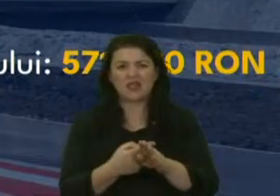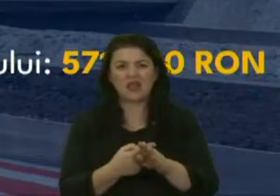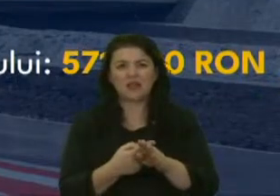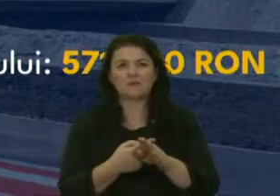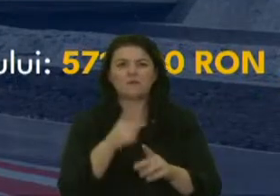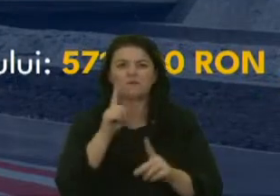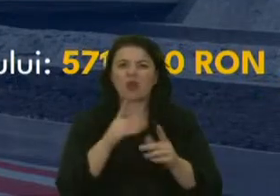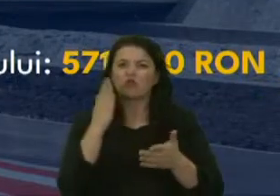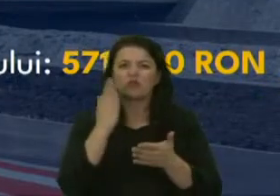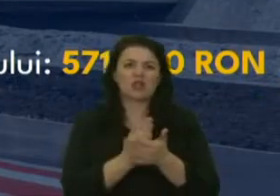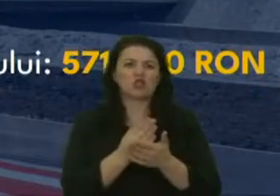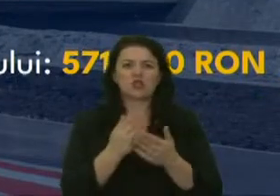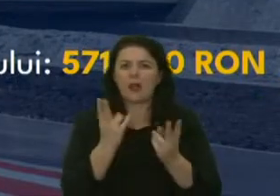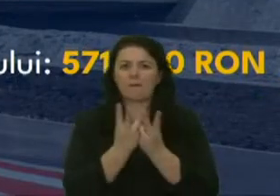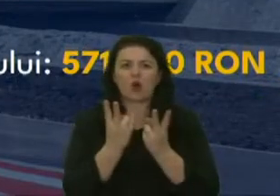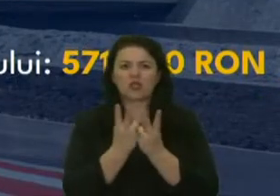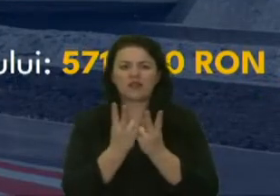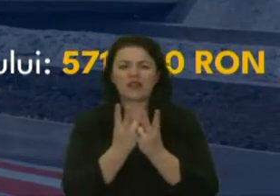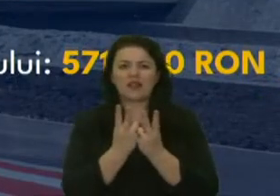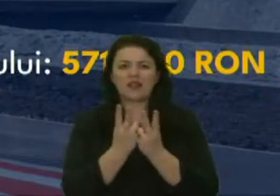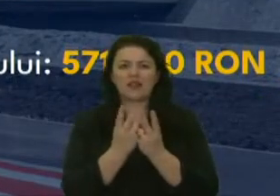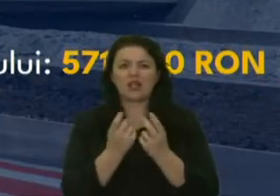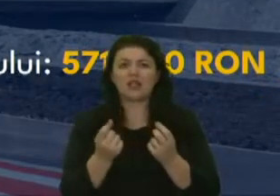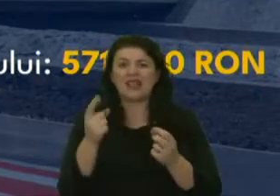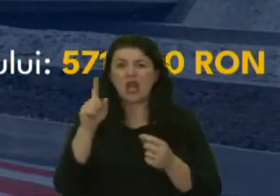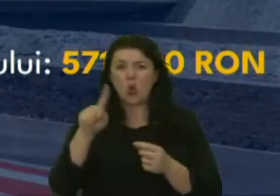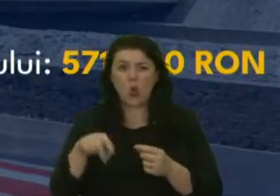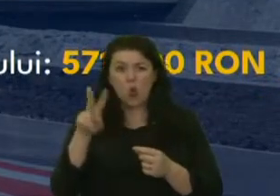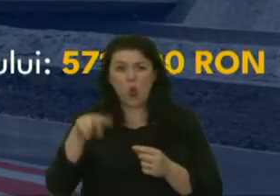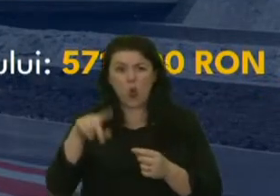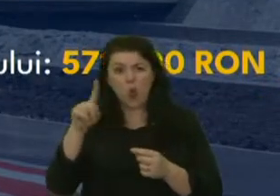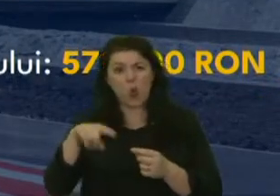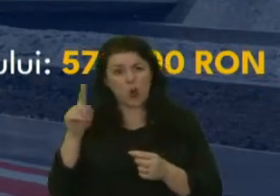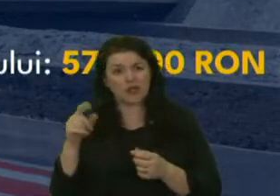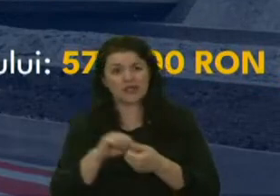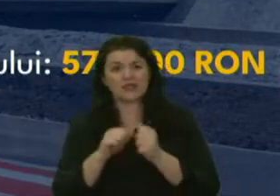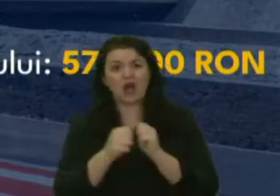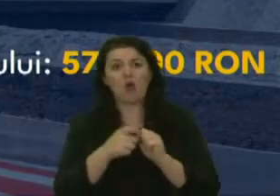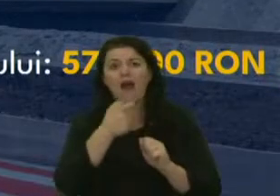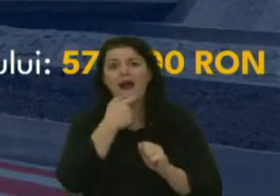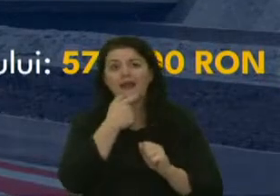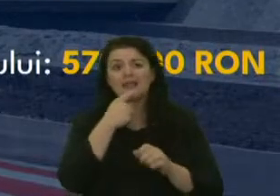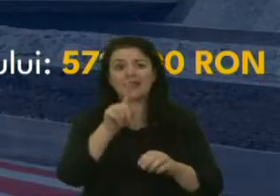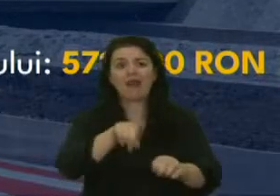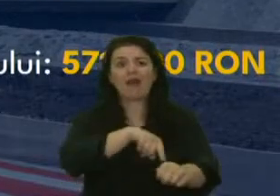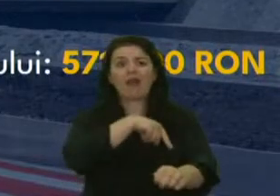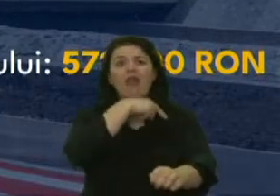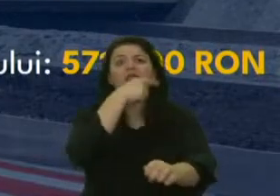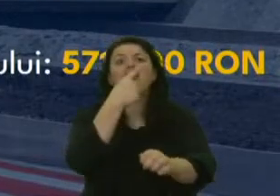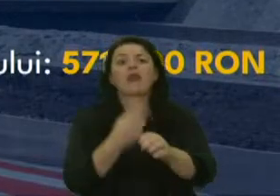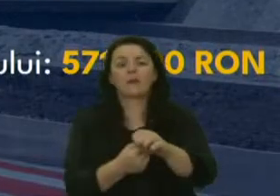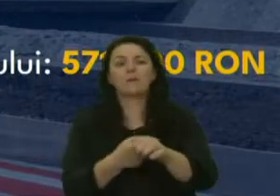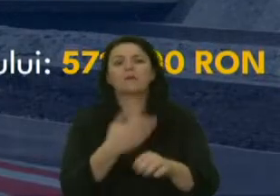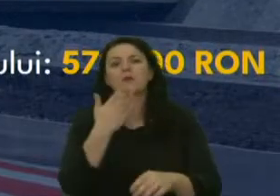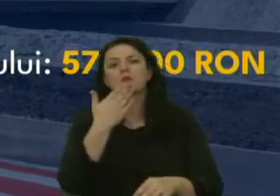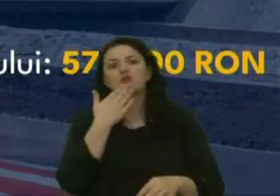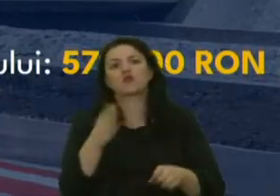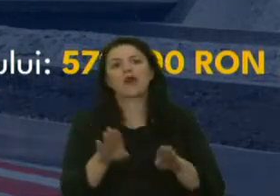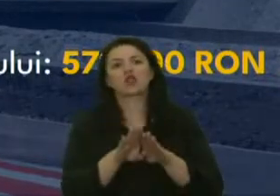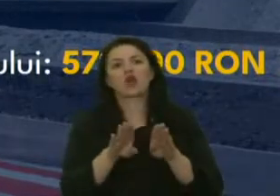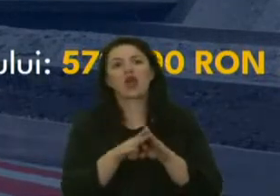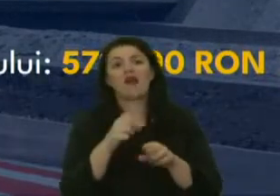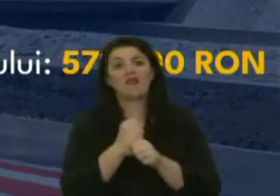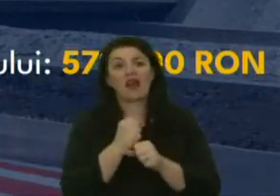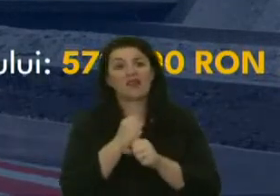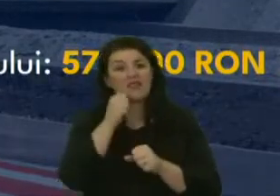nu ie decizia potrivită înseamnă în terin la capătul firului Luni poate uneor chiar ani de întârzierea unui proiect de aceea Le mulțumesc colegilor mei pentru că în fiecare zi fac